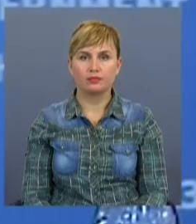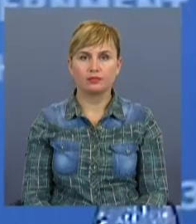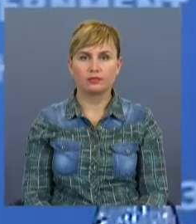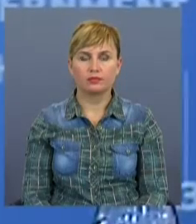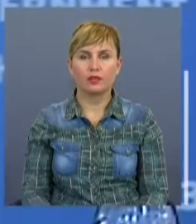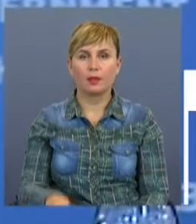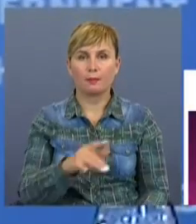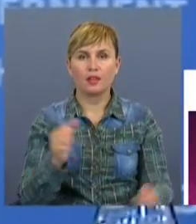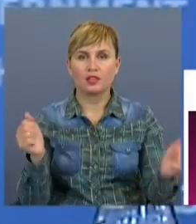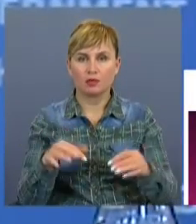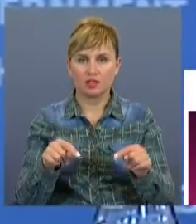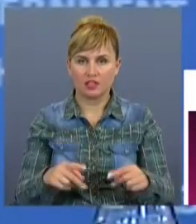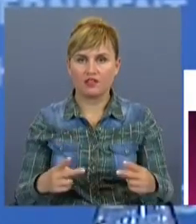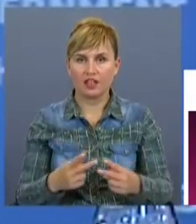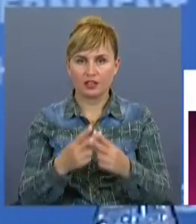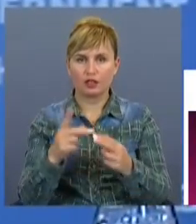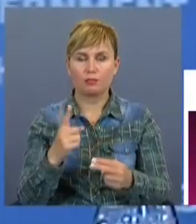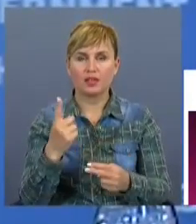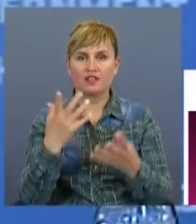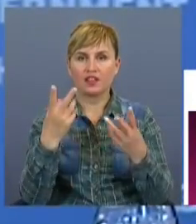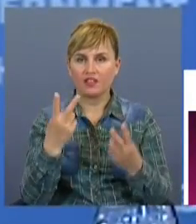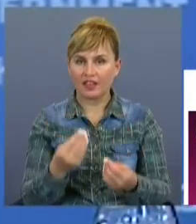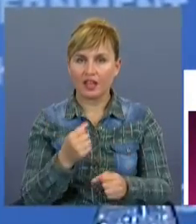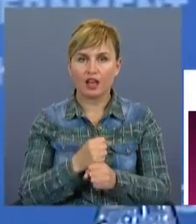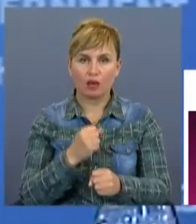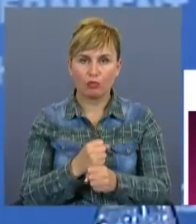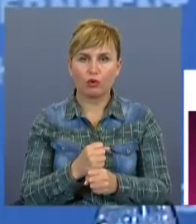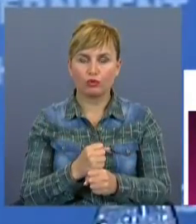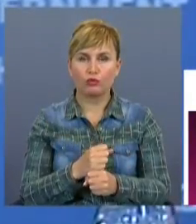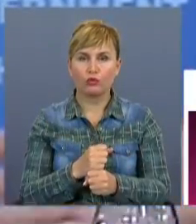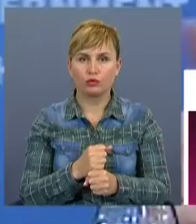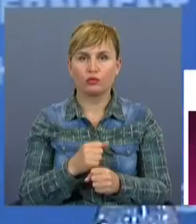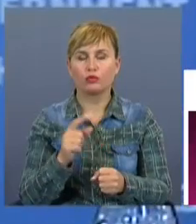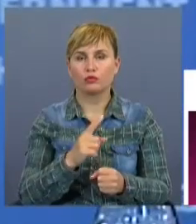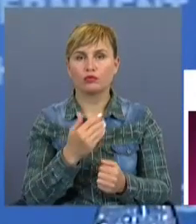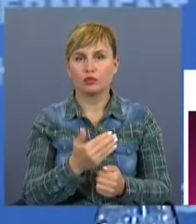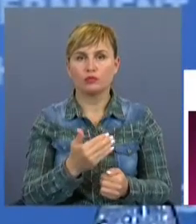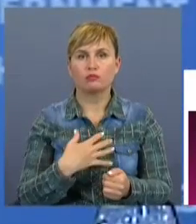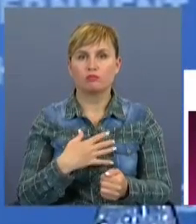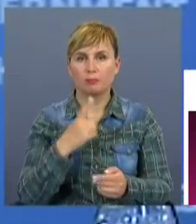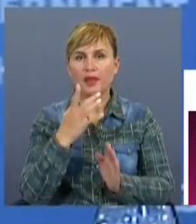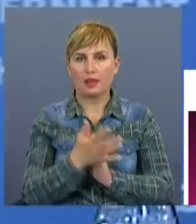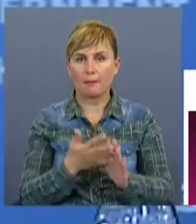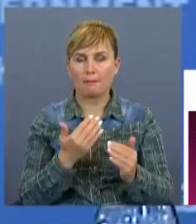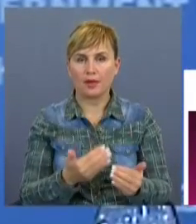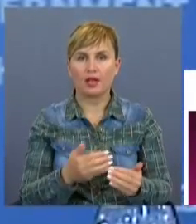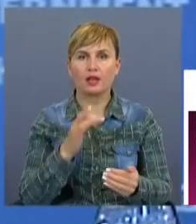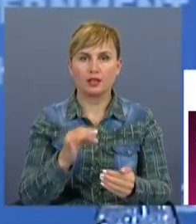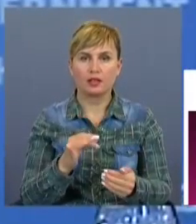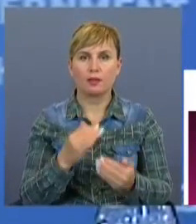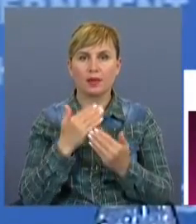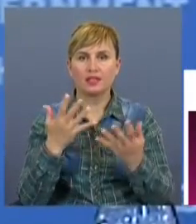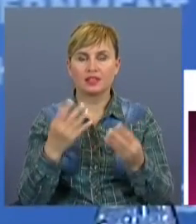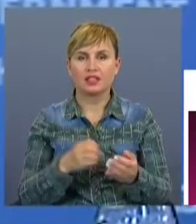Мы их собираем здесь, в Астане, с тем, чтобы первые 2 дня они работали над вызовами в их глобальном понимании. И последний